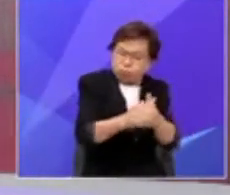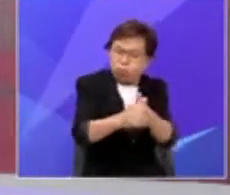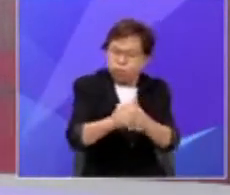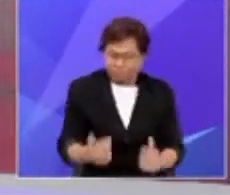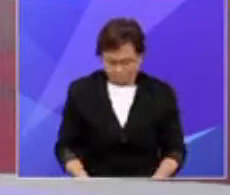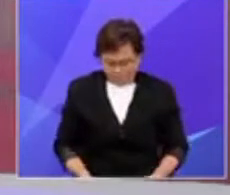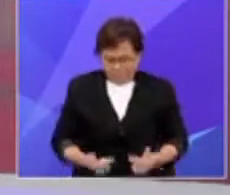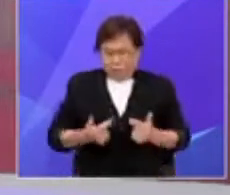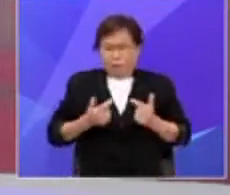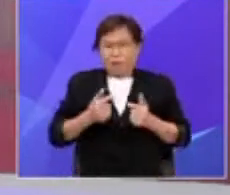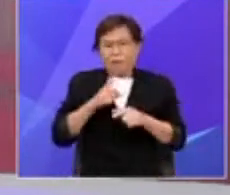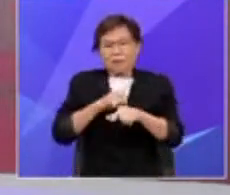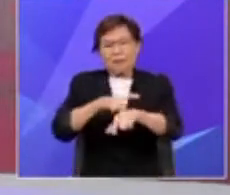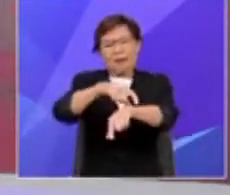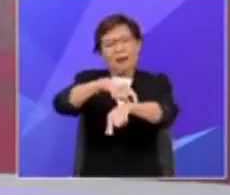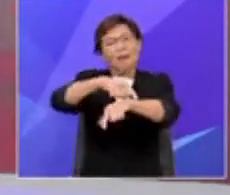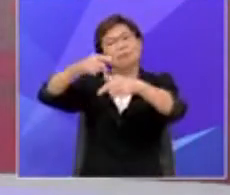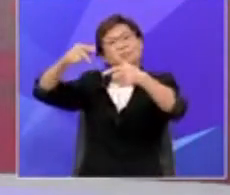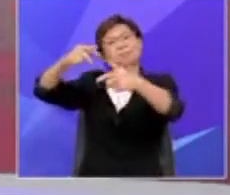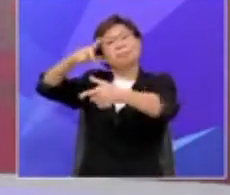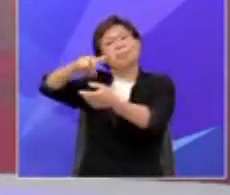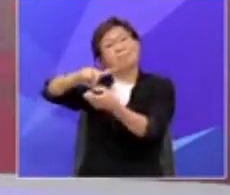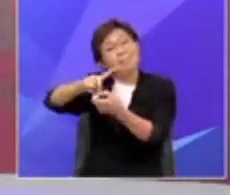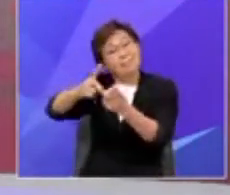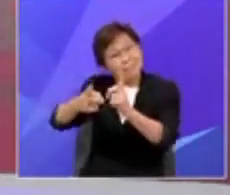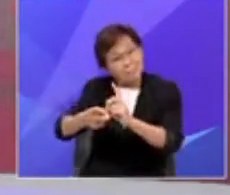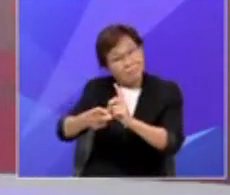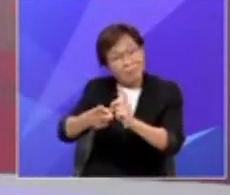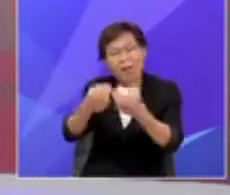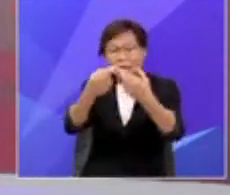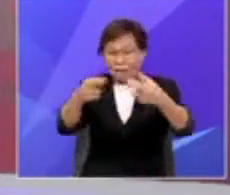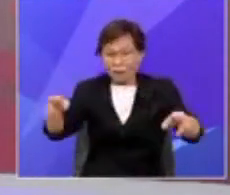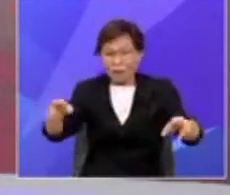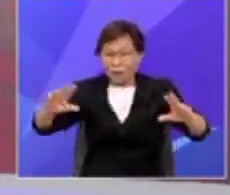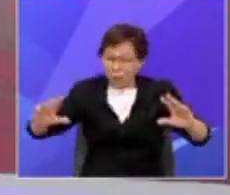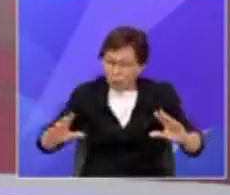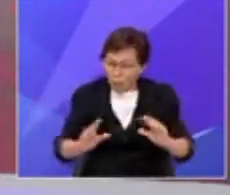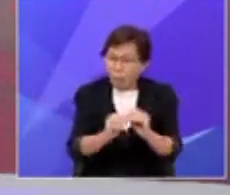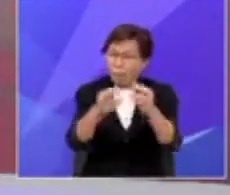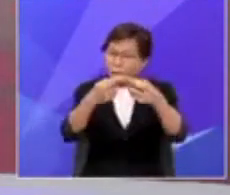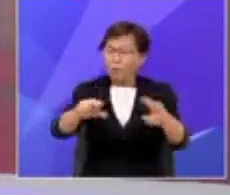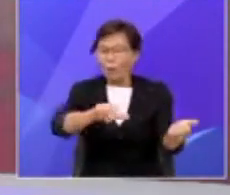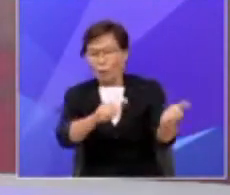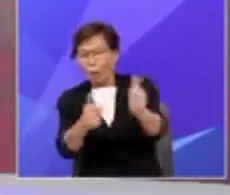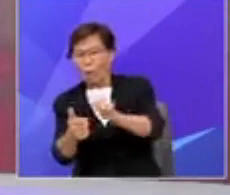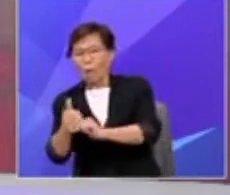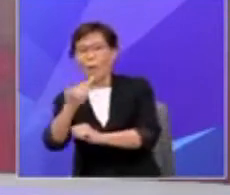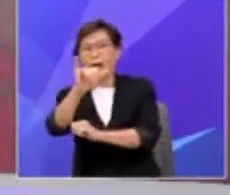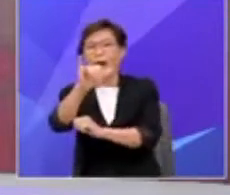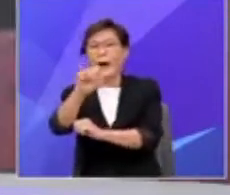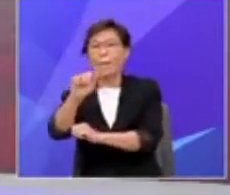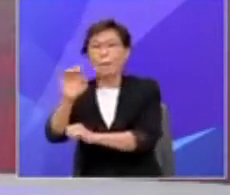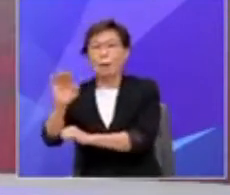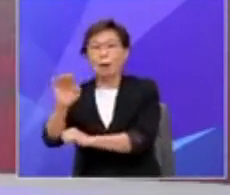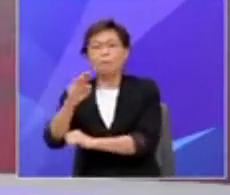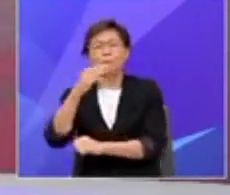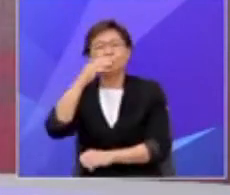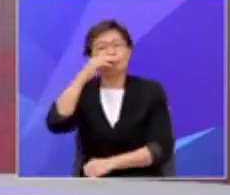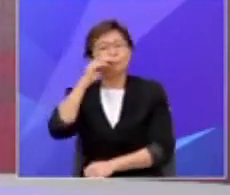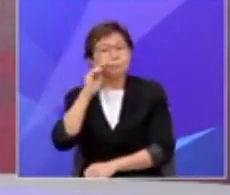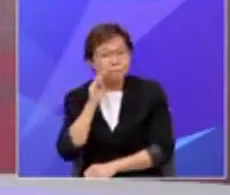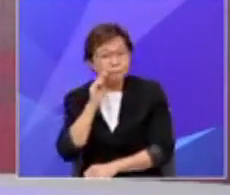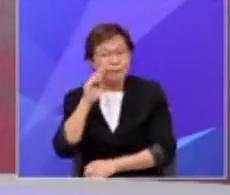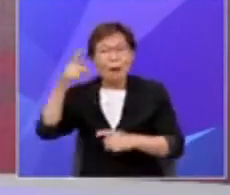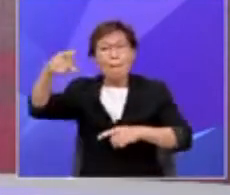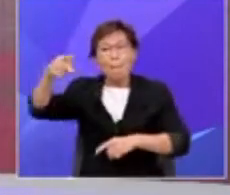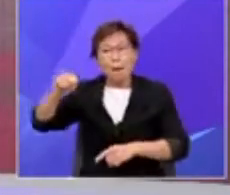kehidupan di alam digital ia akan diresmikan Misalnya ini akan diresmikan oleh yang amat bodo amat Tan Sri Muhyiddin Yassin